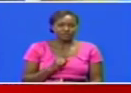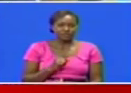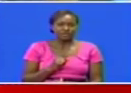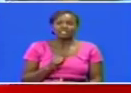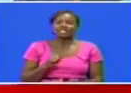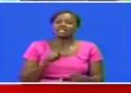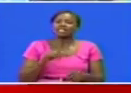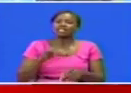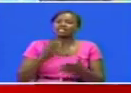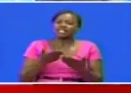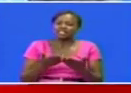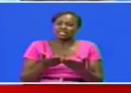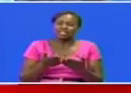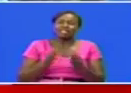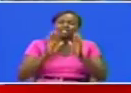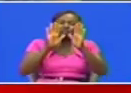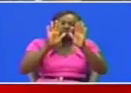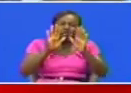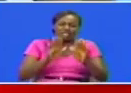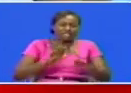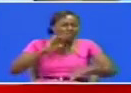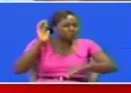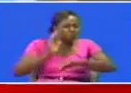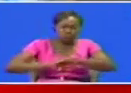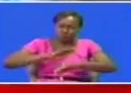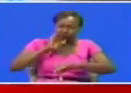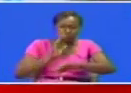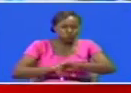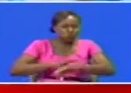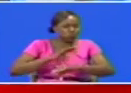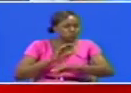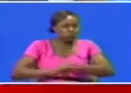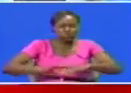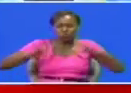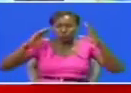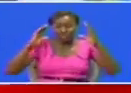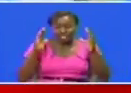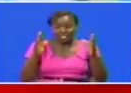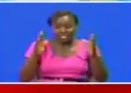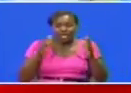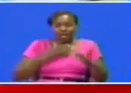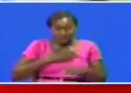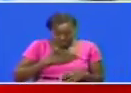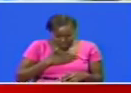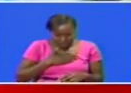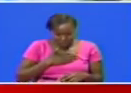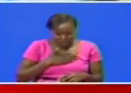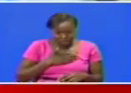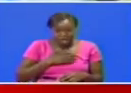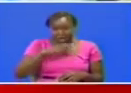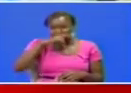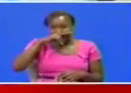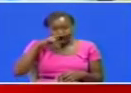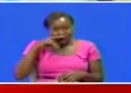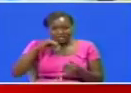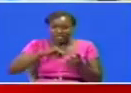mefanya kitu ya maana zaidi. Mheshimiwa Kalonzo Musyoka na bibi yake mama yuko pale